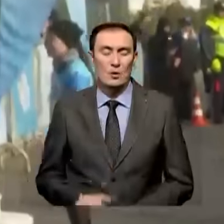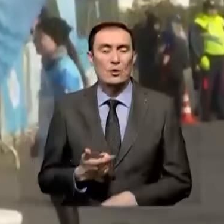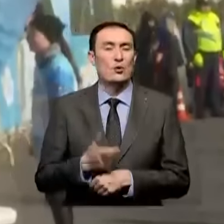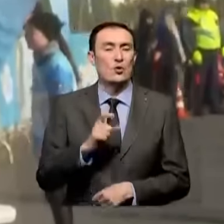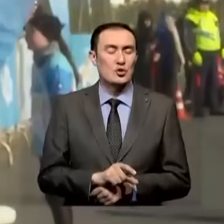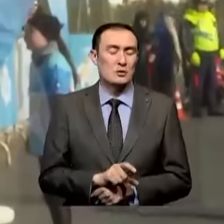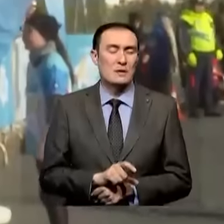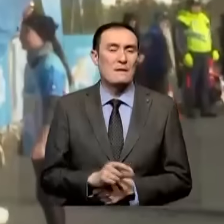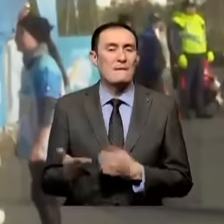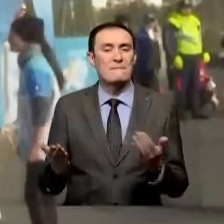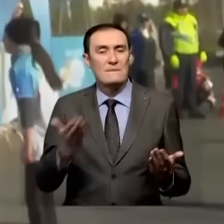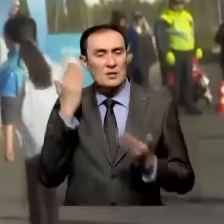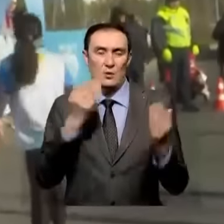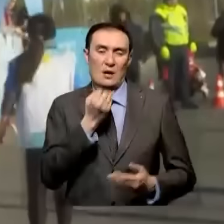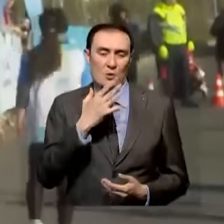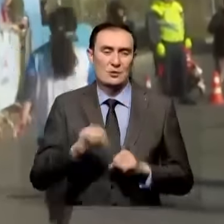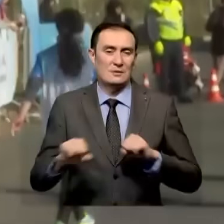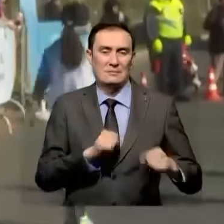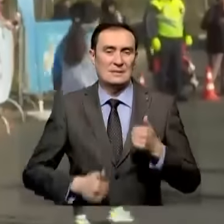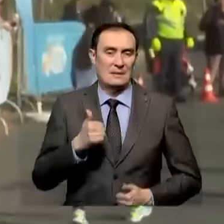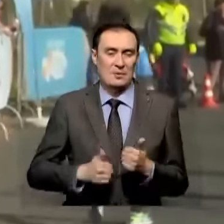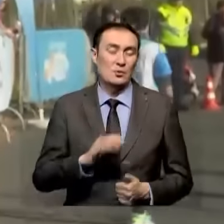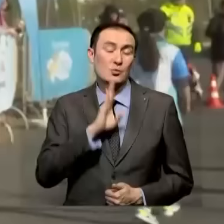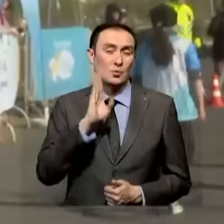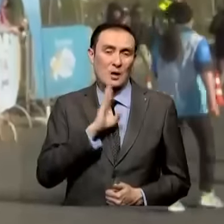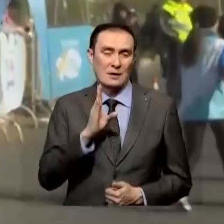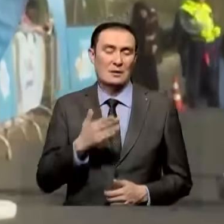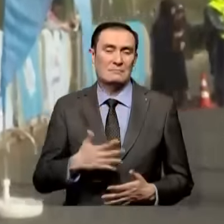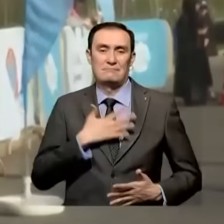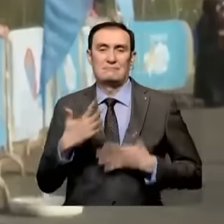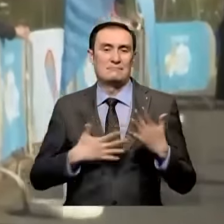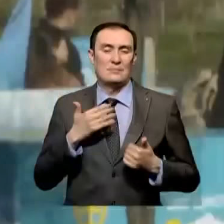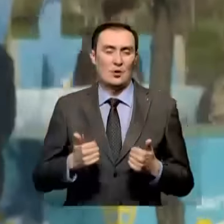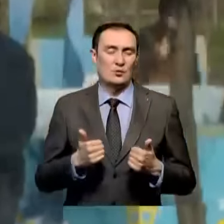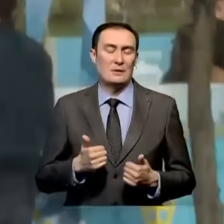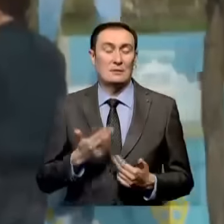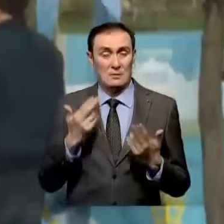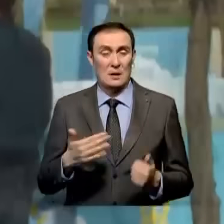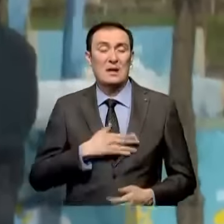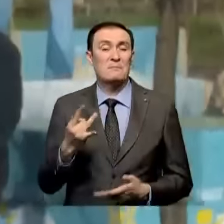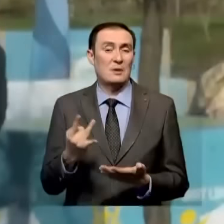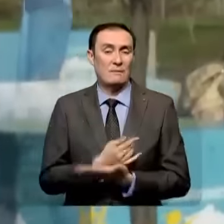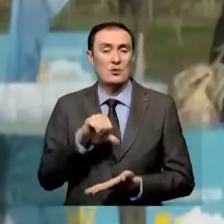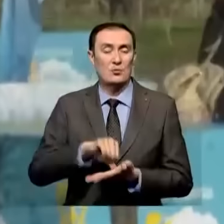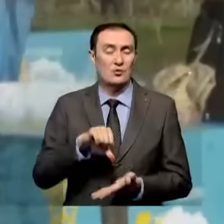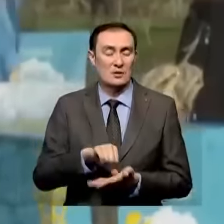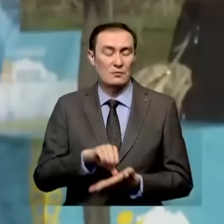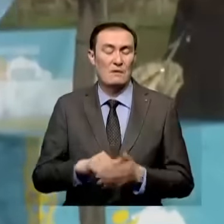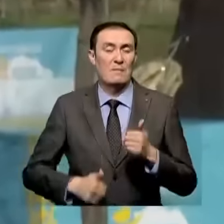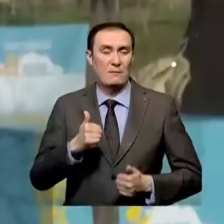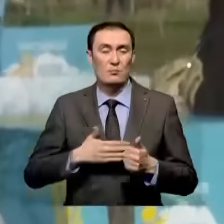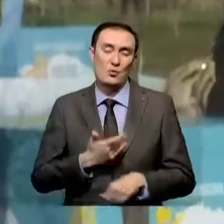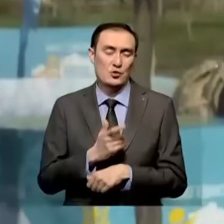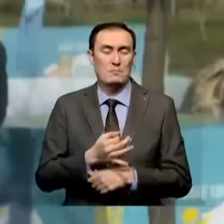Очень веселый, хороший забег. С утра настроение поднимает. Да, я впервые участвую в марафоне. Мне